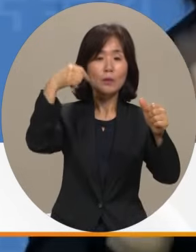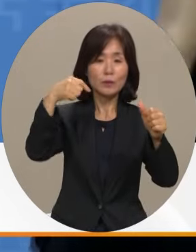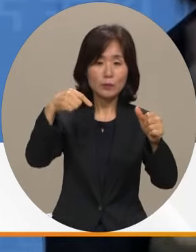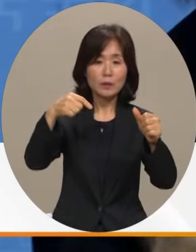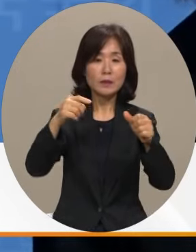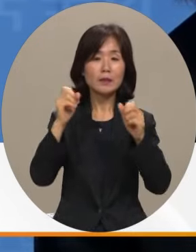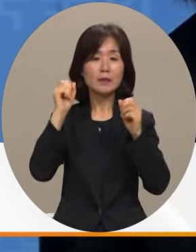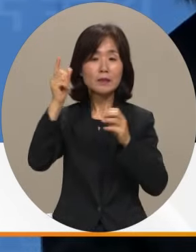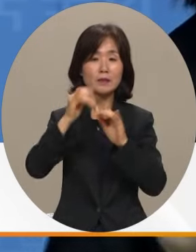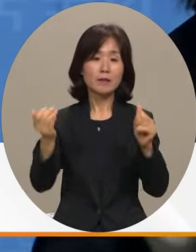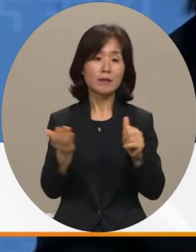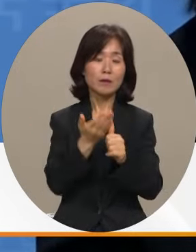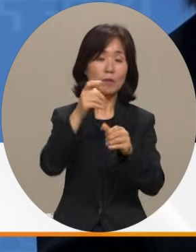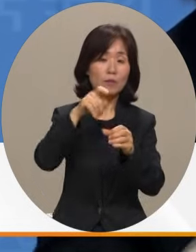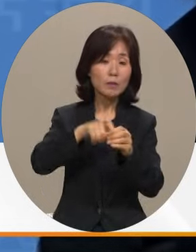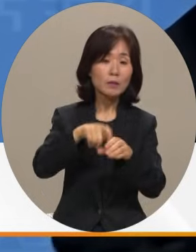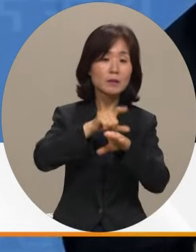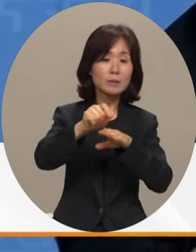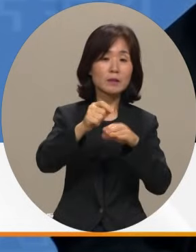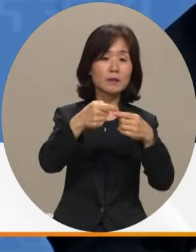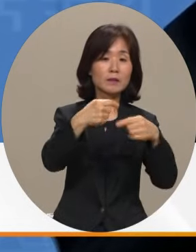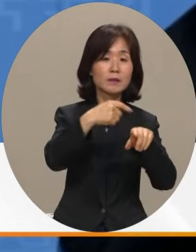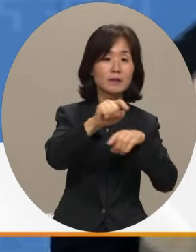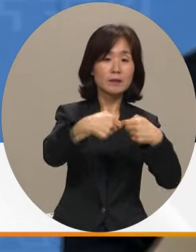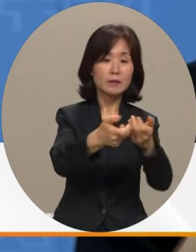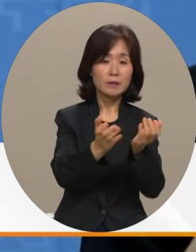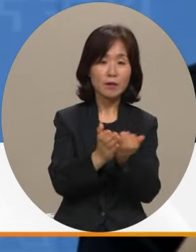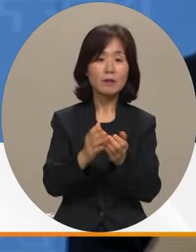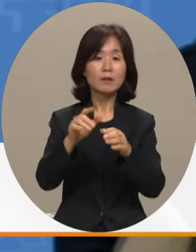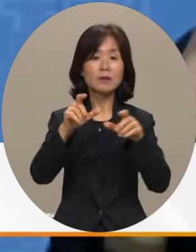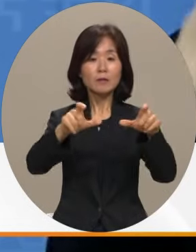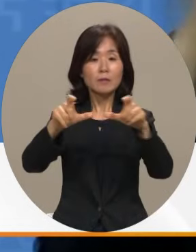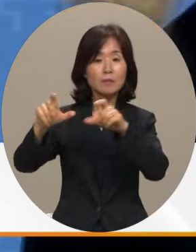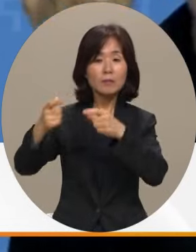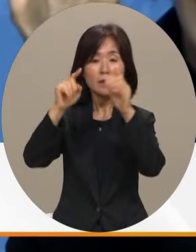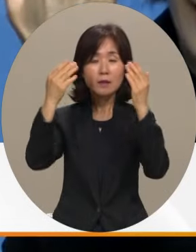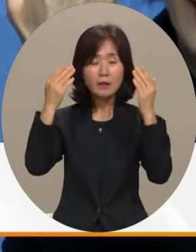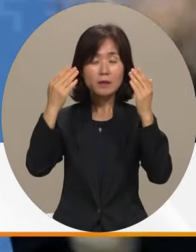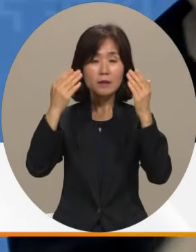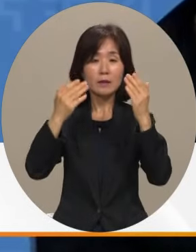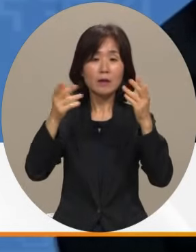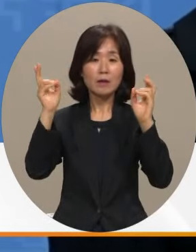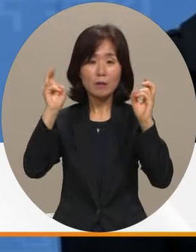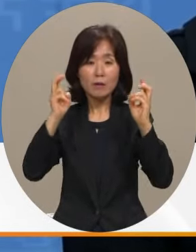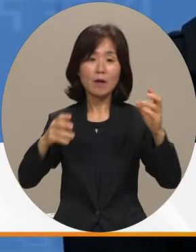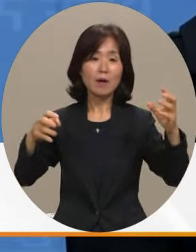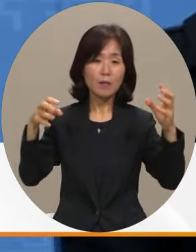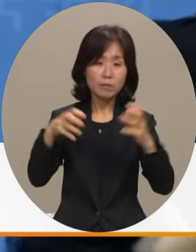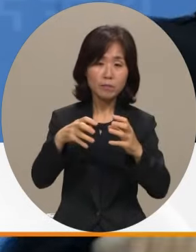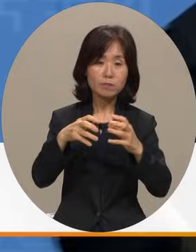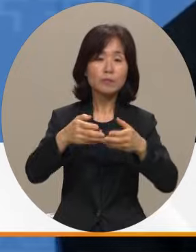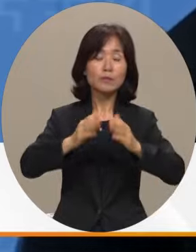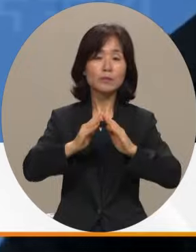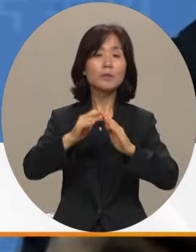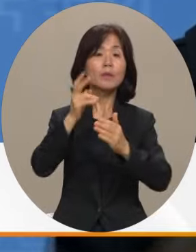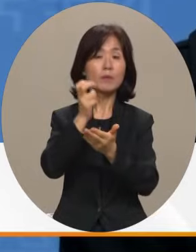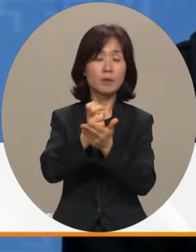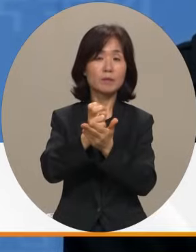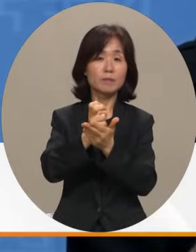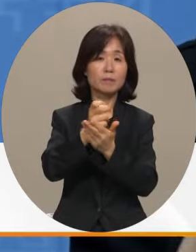지방자치단체와 지역대학 및 지역산업계 간의 협력체계 구축을 위한 법적 근거를